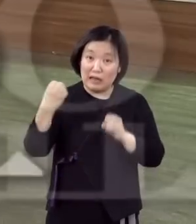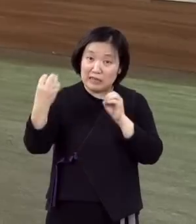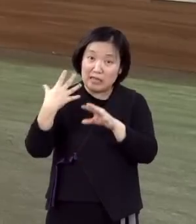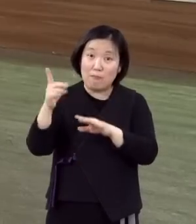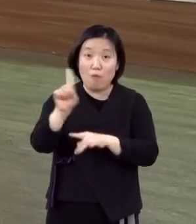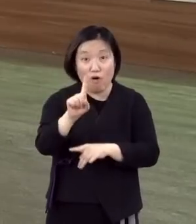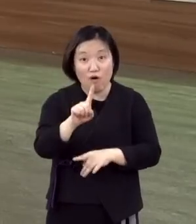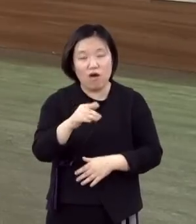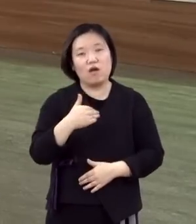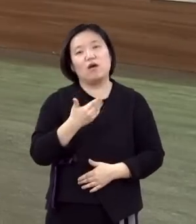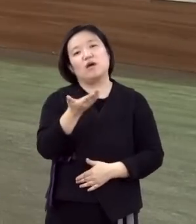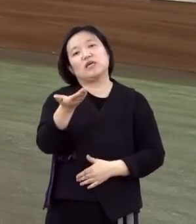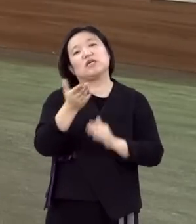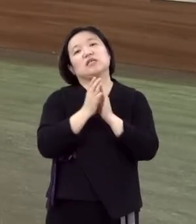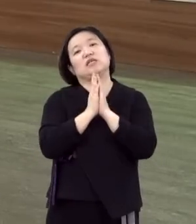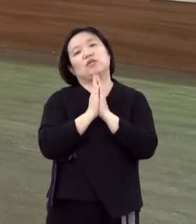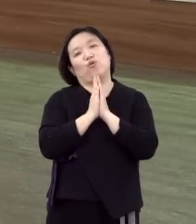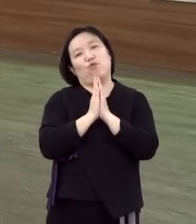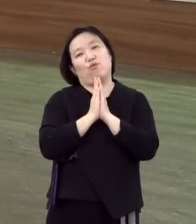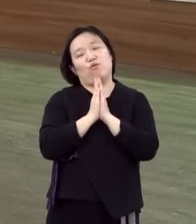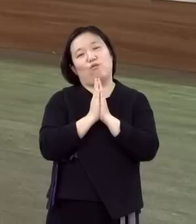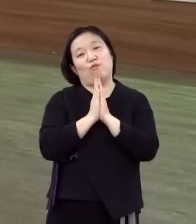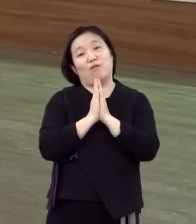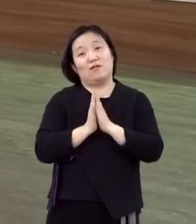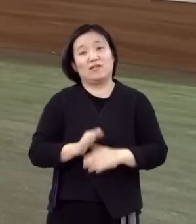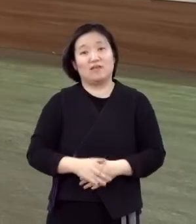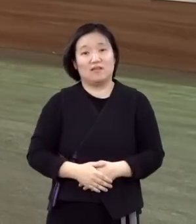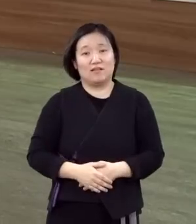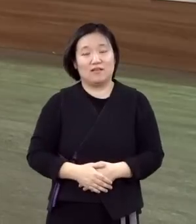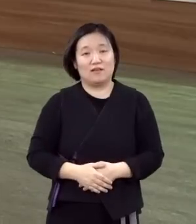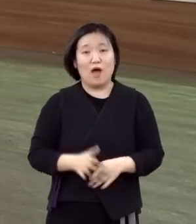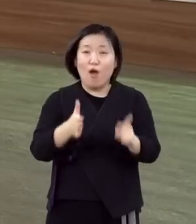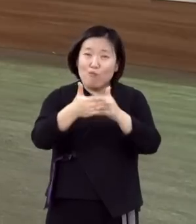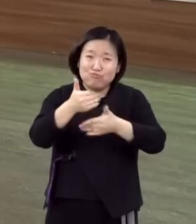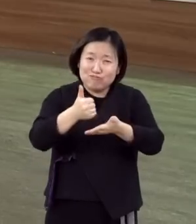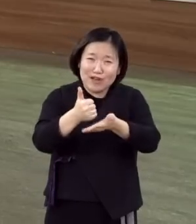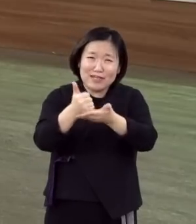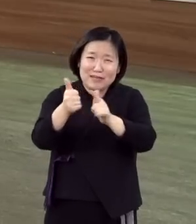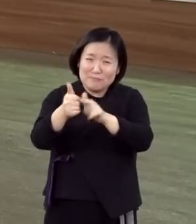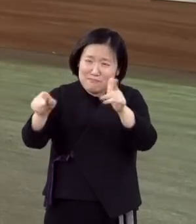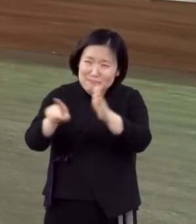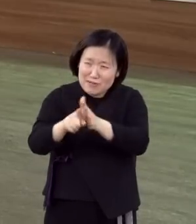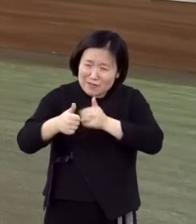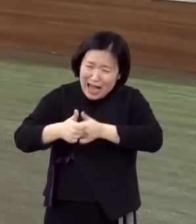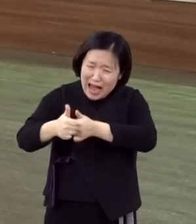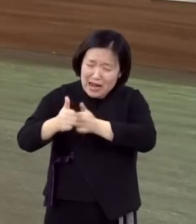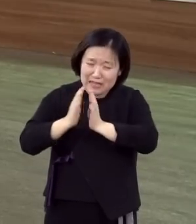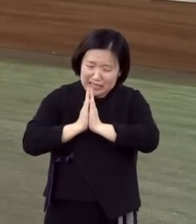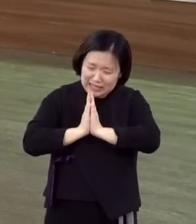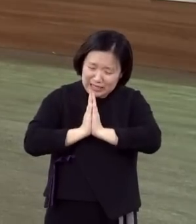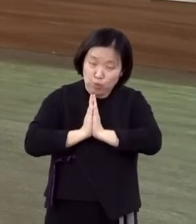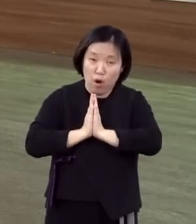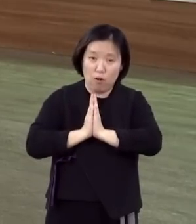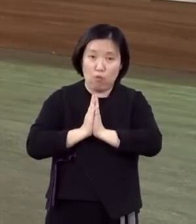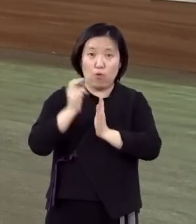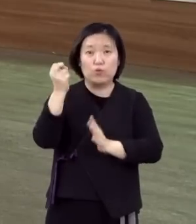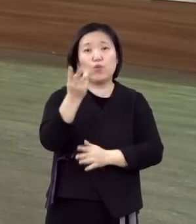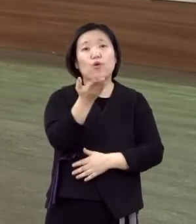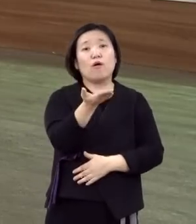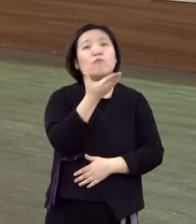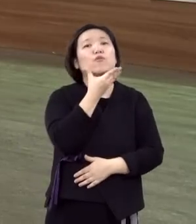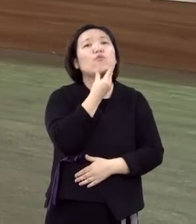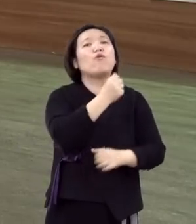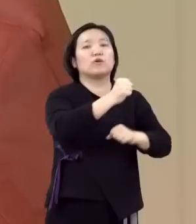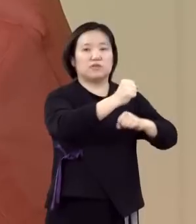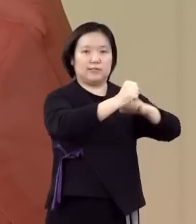뿐입니다.부디기도해주세요.부디 기도해주세요.오직부처님만을믿고 ,기도하고